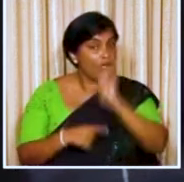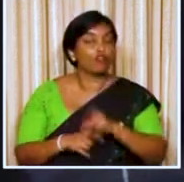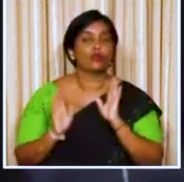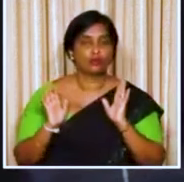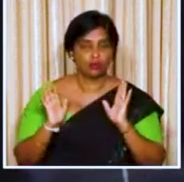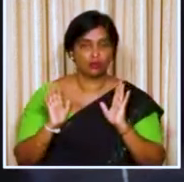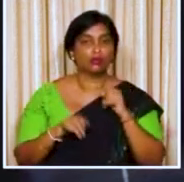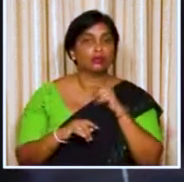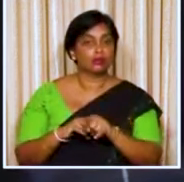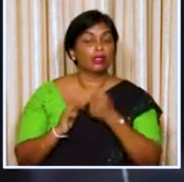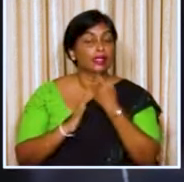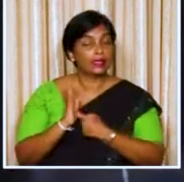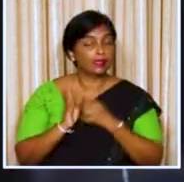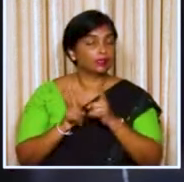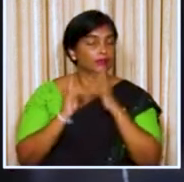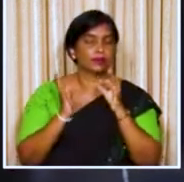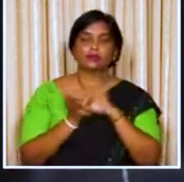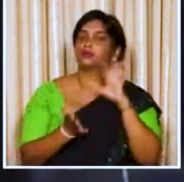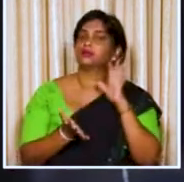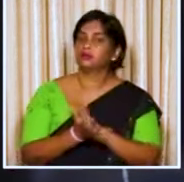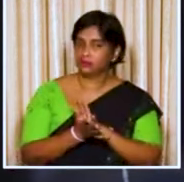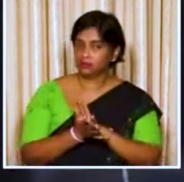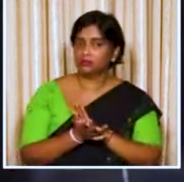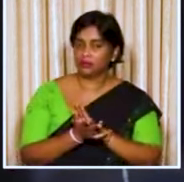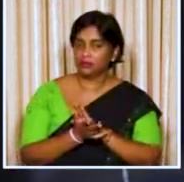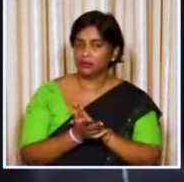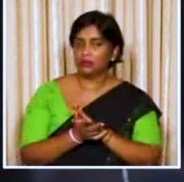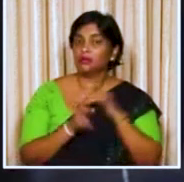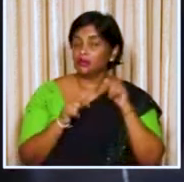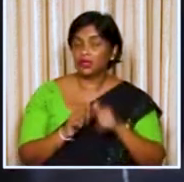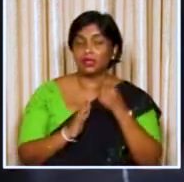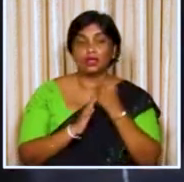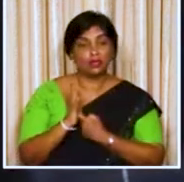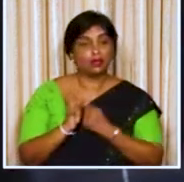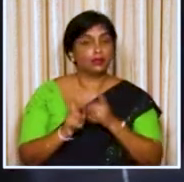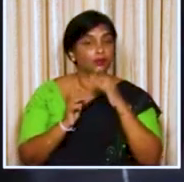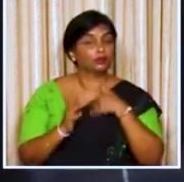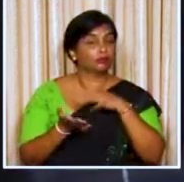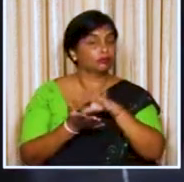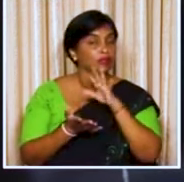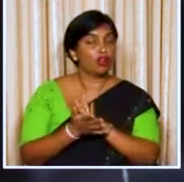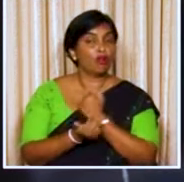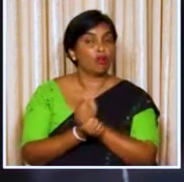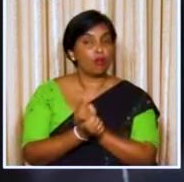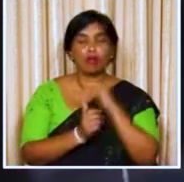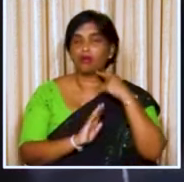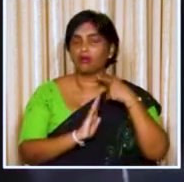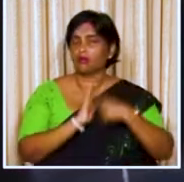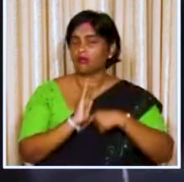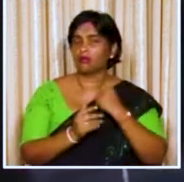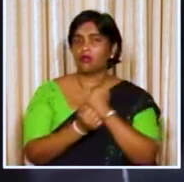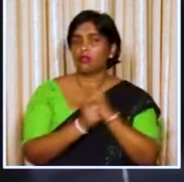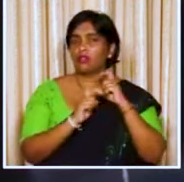යුතුයි එතකොට තමයි ඒක නීතිමය වශයෙන් වළංගු තනතුරක් බවට පත් වෙන්නේ දැන් නීතිමය වශයෙන් වළංගු පොලිස්පතිවරයෙක් මේ වෙනකොට මේ රටේ